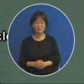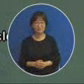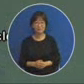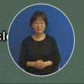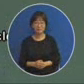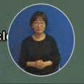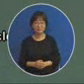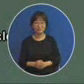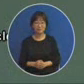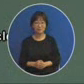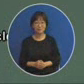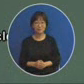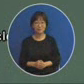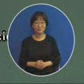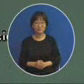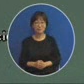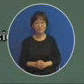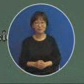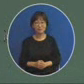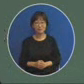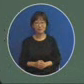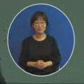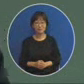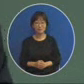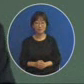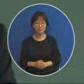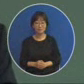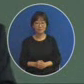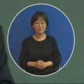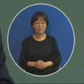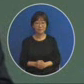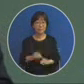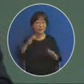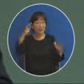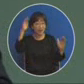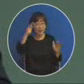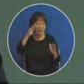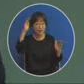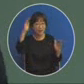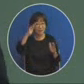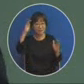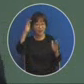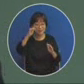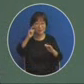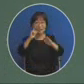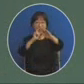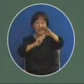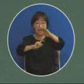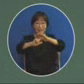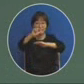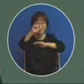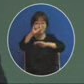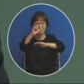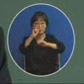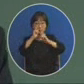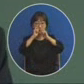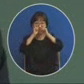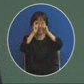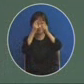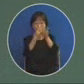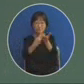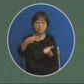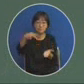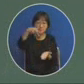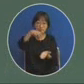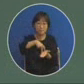우리 학생들이 아침에 일어나서 여러분 10분만 이렇게 묵상해도 기적이 일어납니다. Even if our